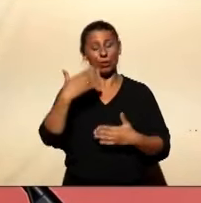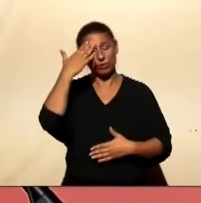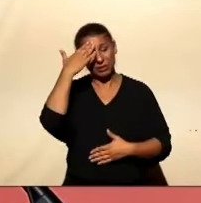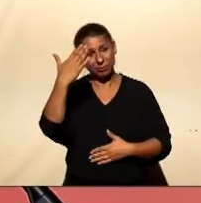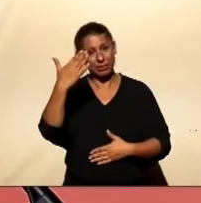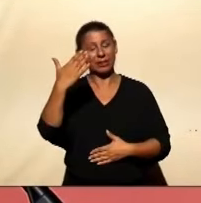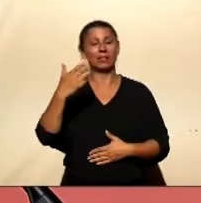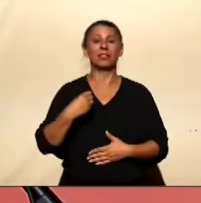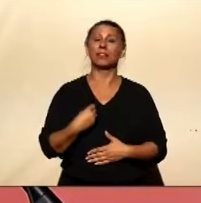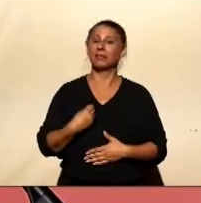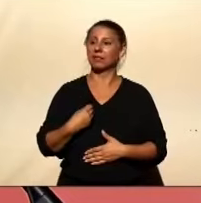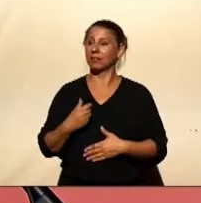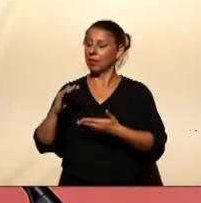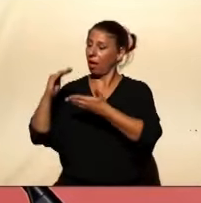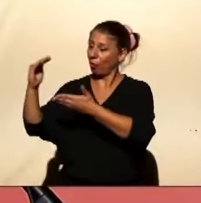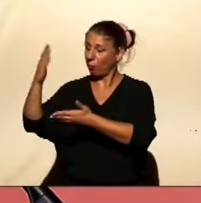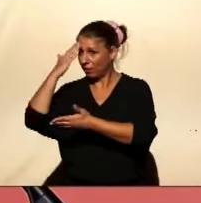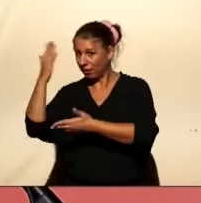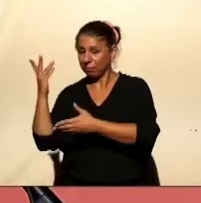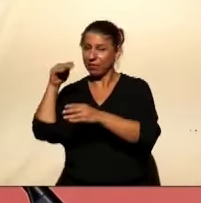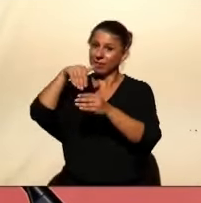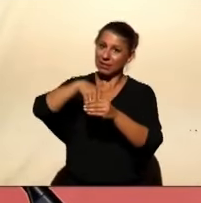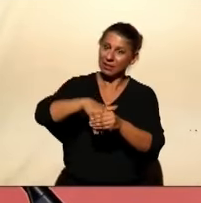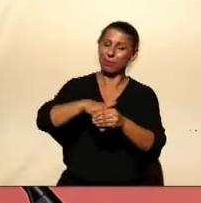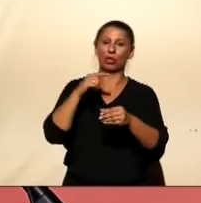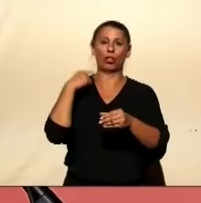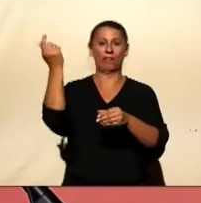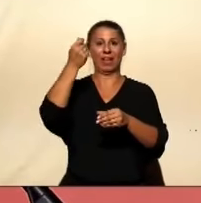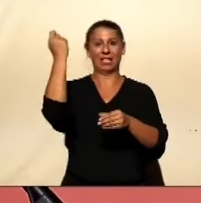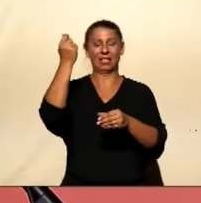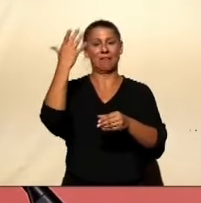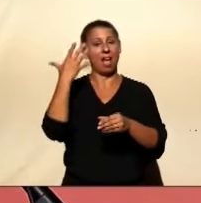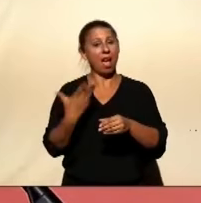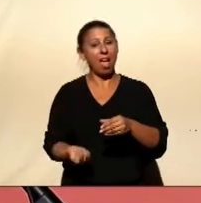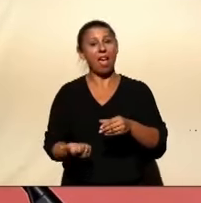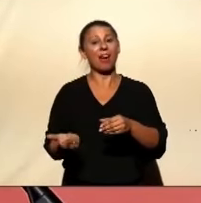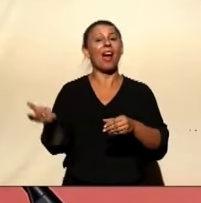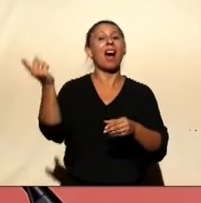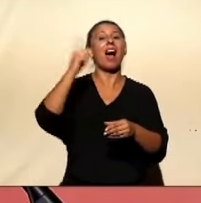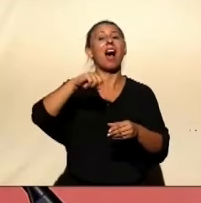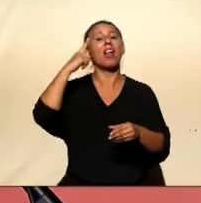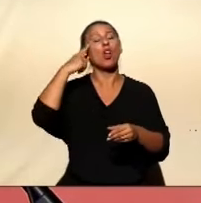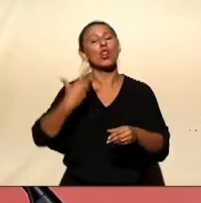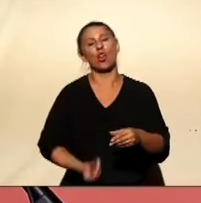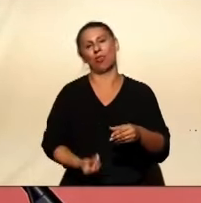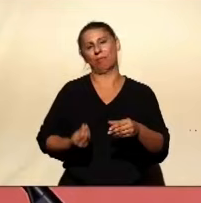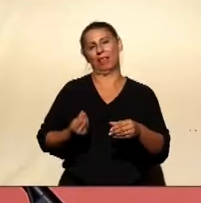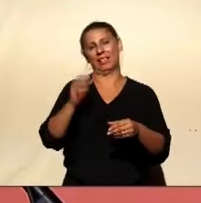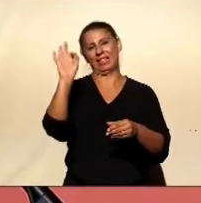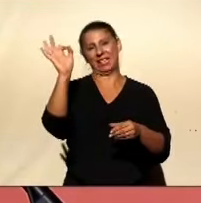και έχουν τιμηθεί από τη συμμετοχή τους στα φεστιβάλ, αποκτούν άλλο νόημα και